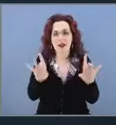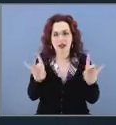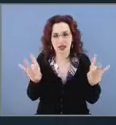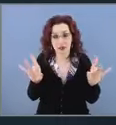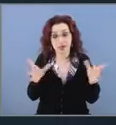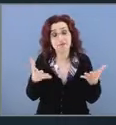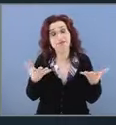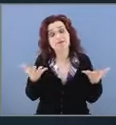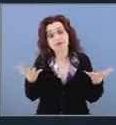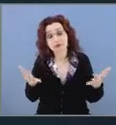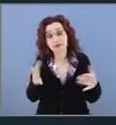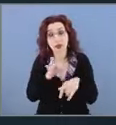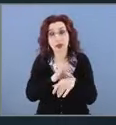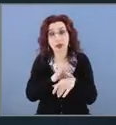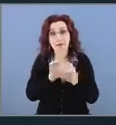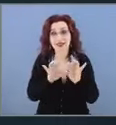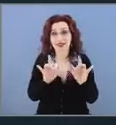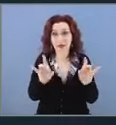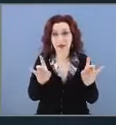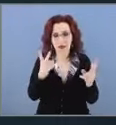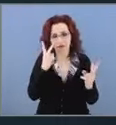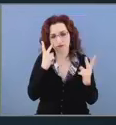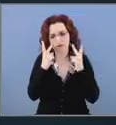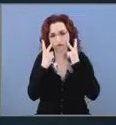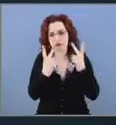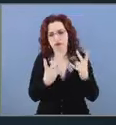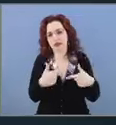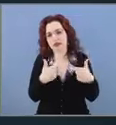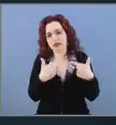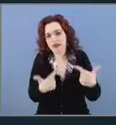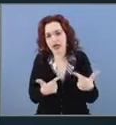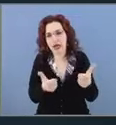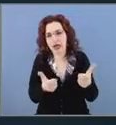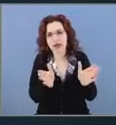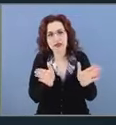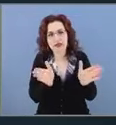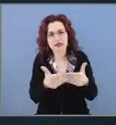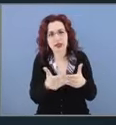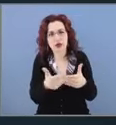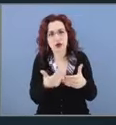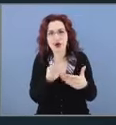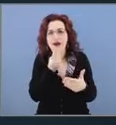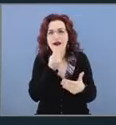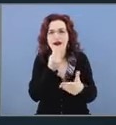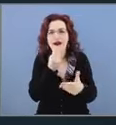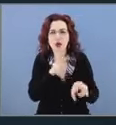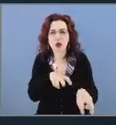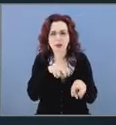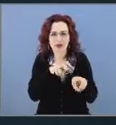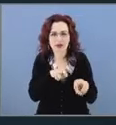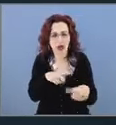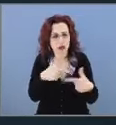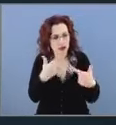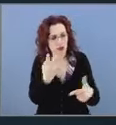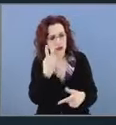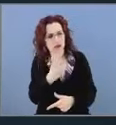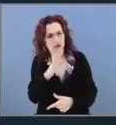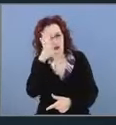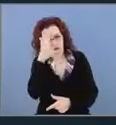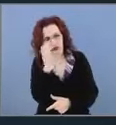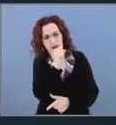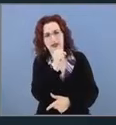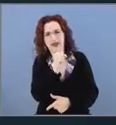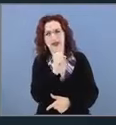settore agroalimentare a una presa di coscienza. È vero che abbiamo sofferto meno di altri